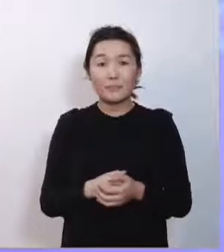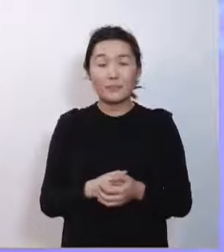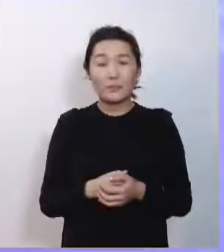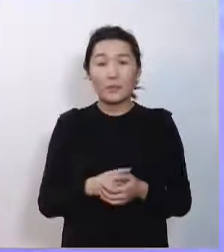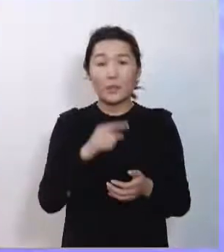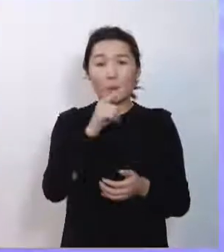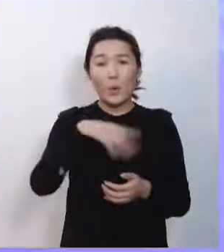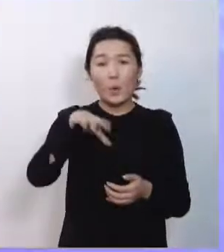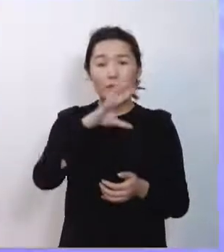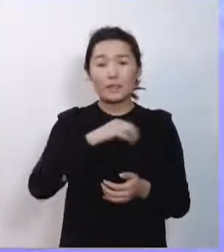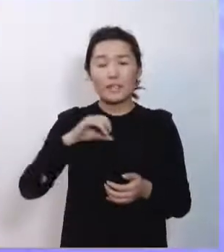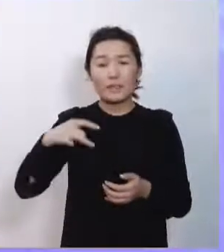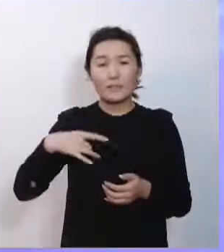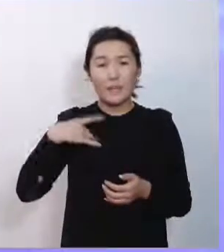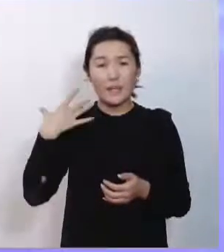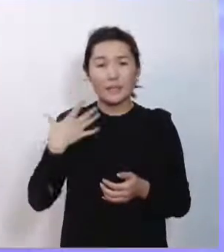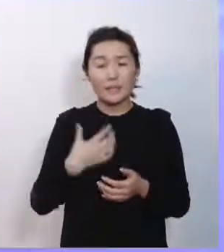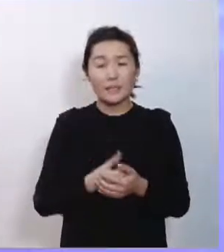Он весь белый.